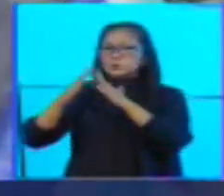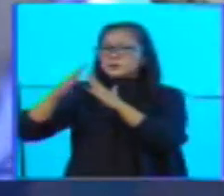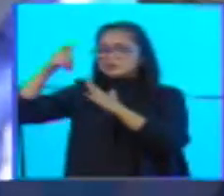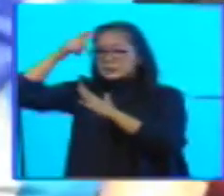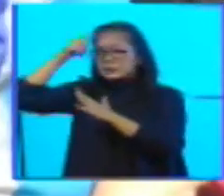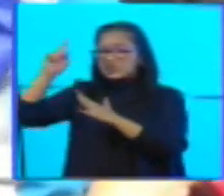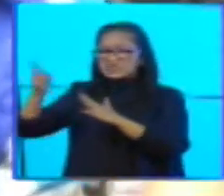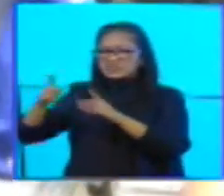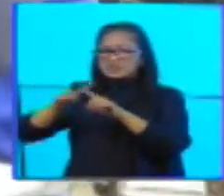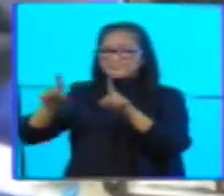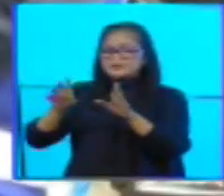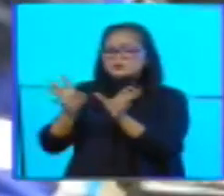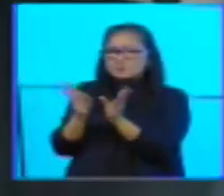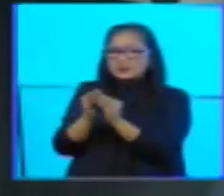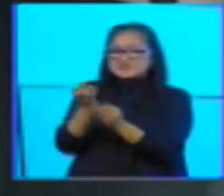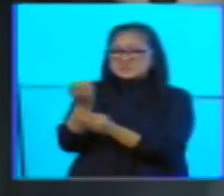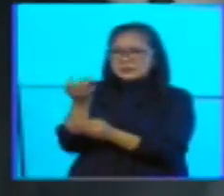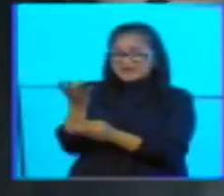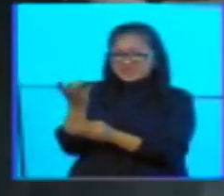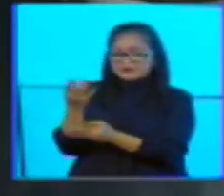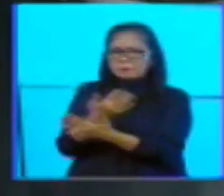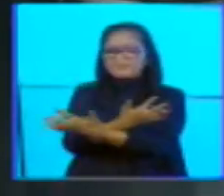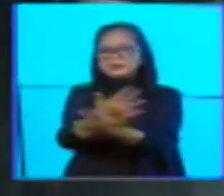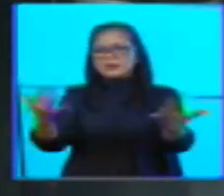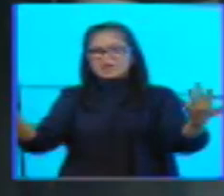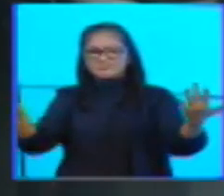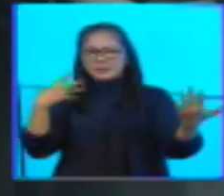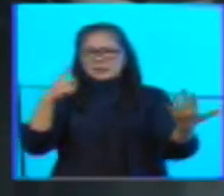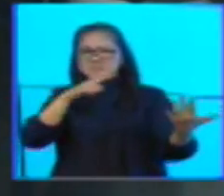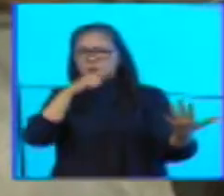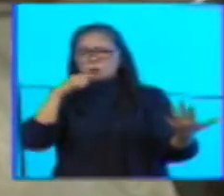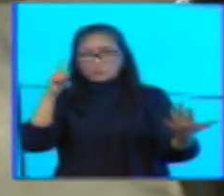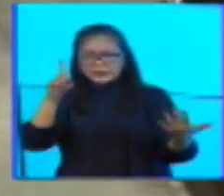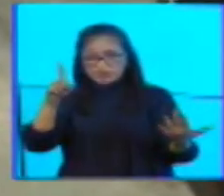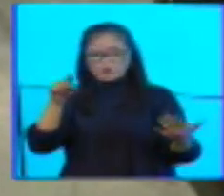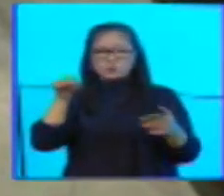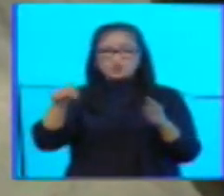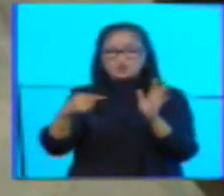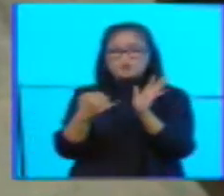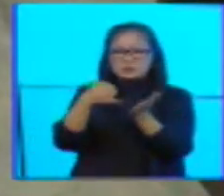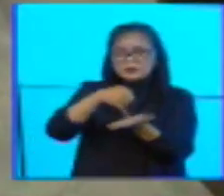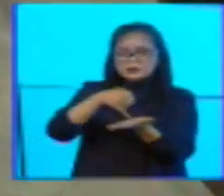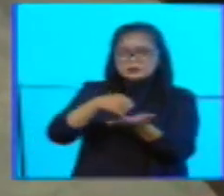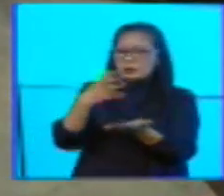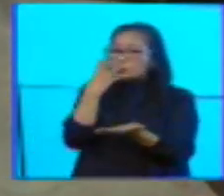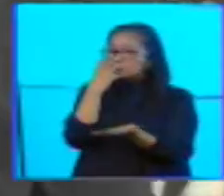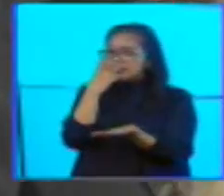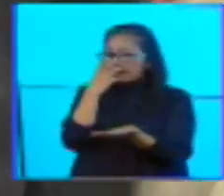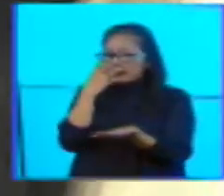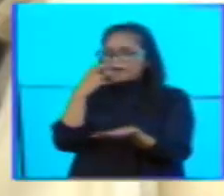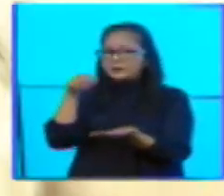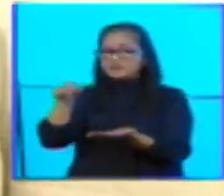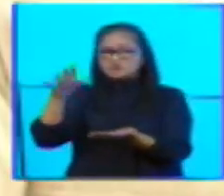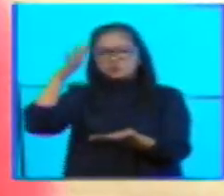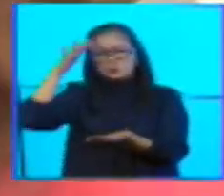Pak. Warga mengaku sepekan terakhir mereka kesulitan untuk mengisi oksigen medis yang dibutuhkan untuk keluarga mereka yang sedang menjalani isolasi mandiri